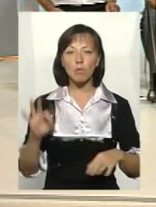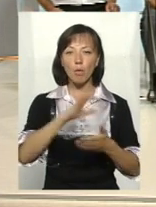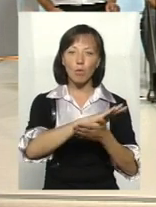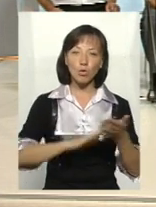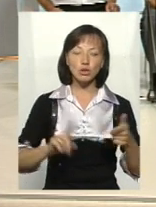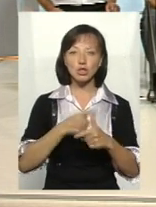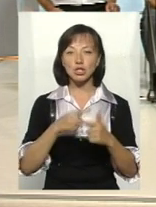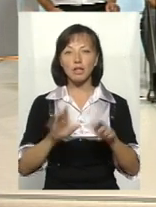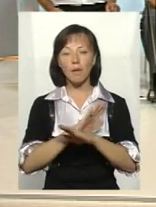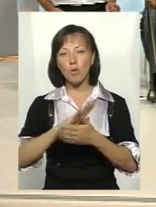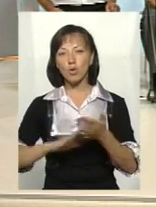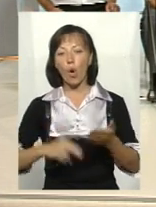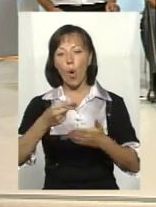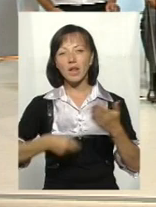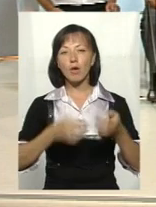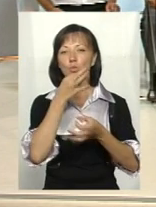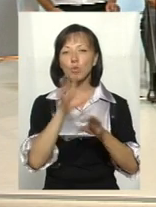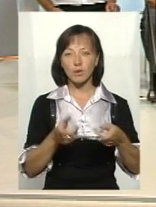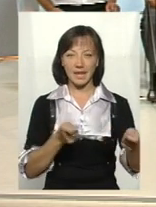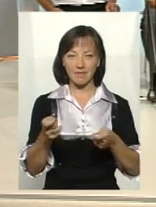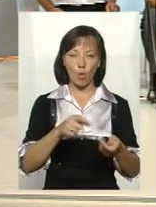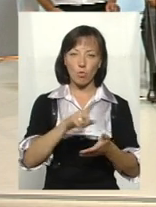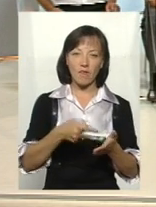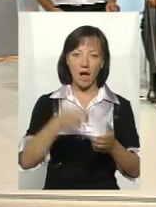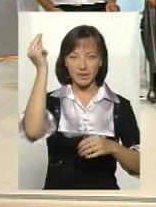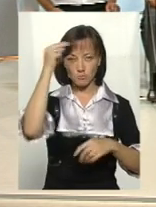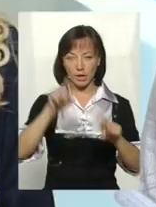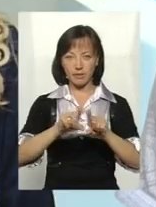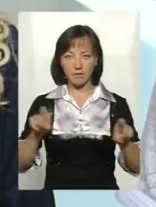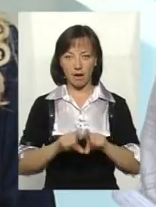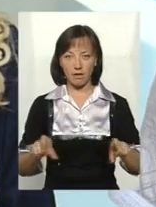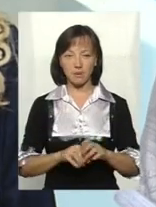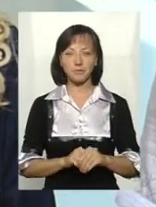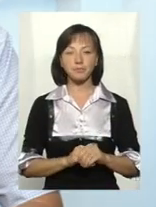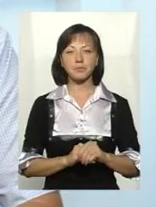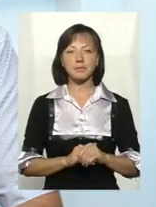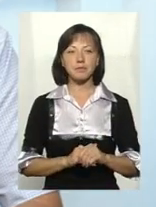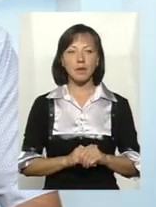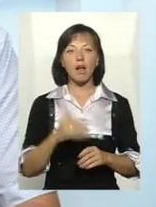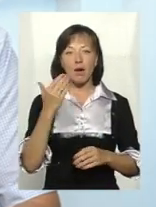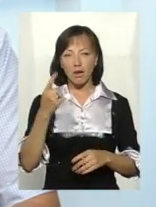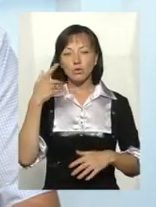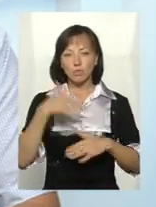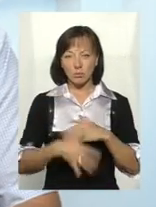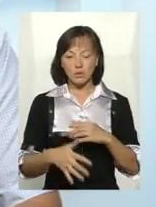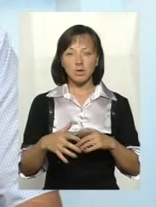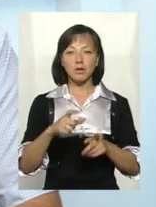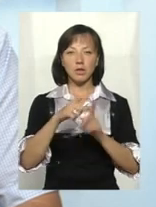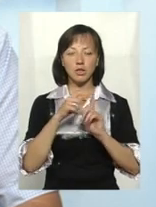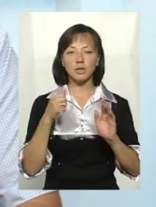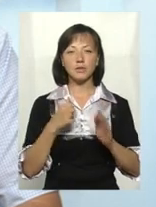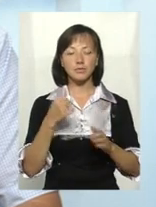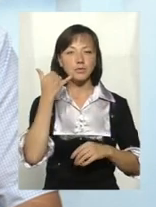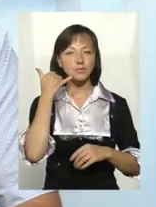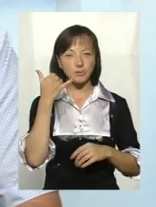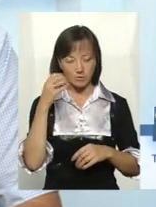чи непродовження контракту будь-кому із керівників комунальних навчальних закладів. Вашу відповідь почули.